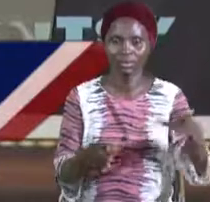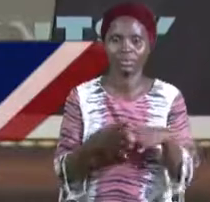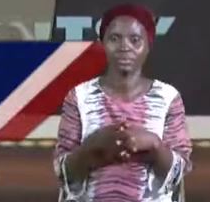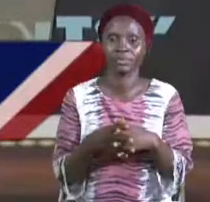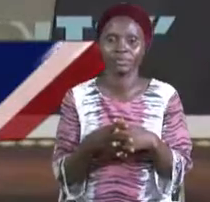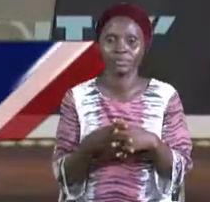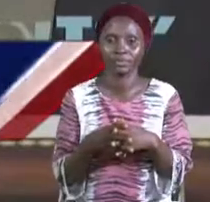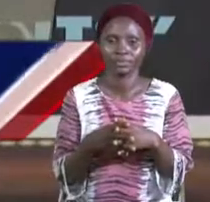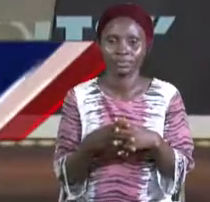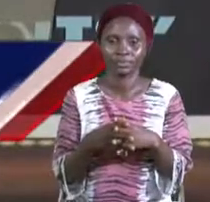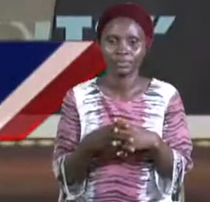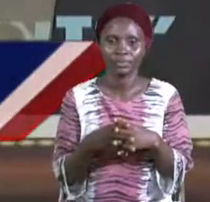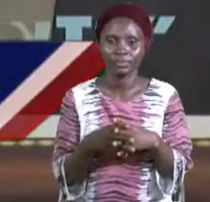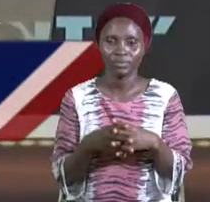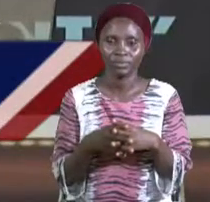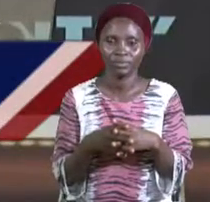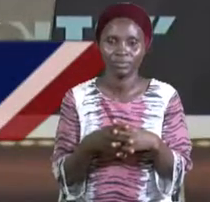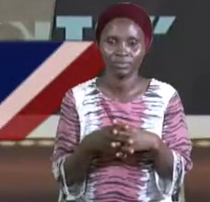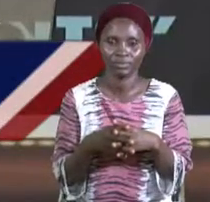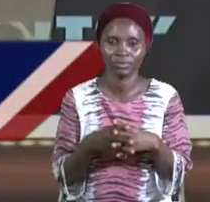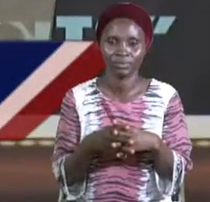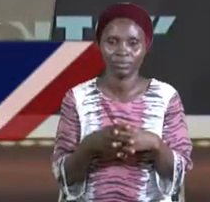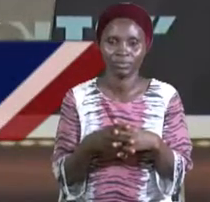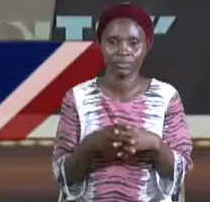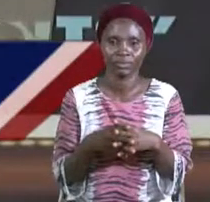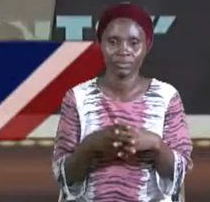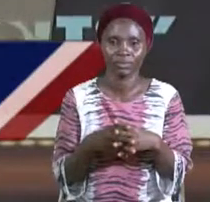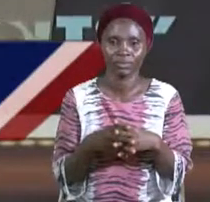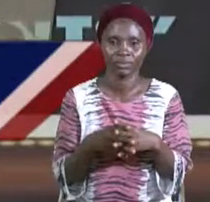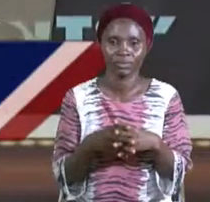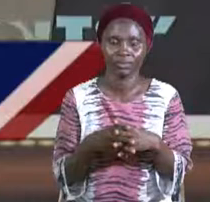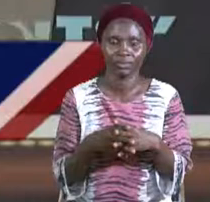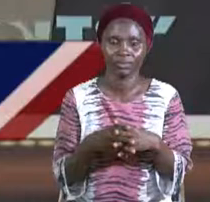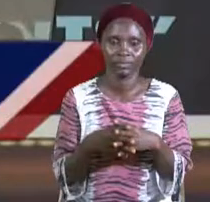chapitre 16. Lisons versets